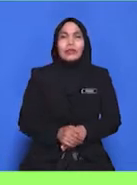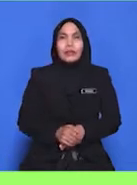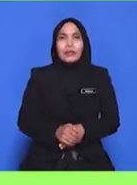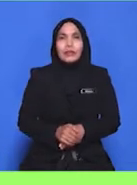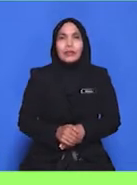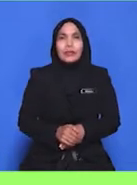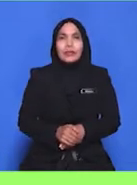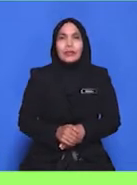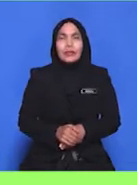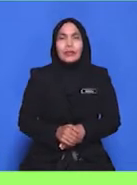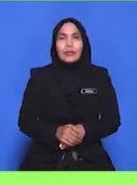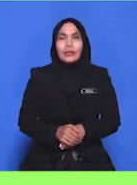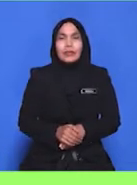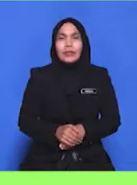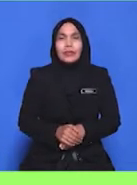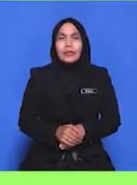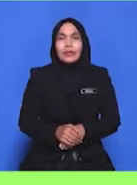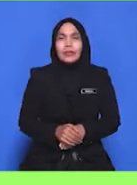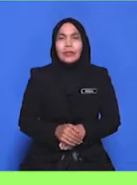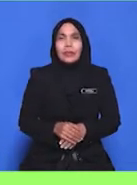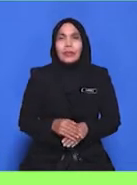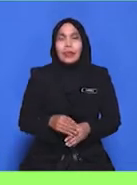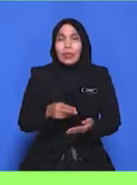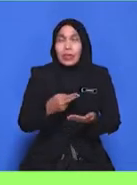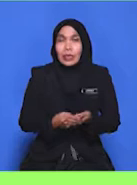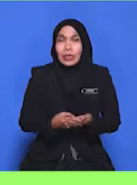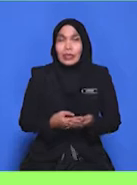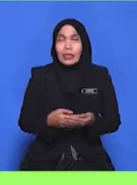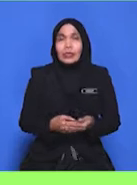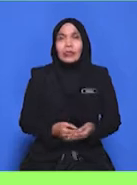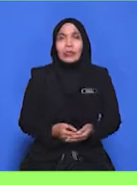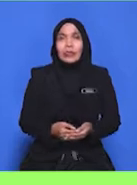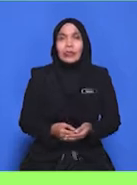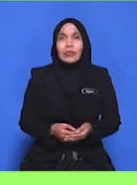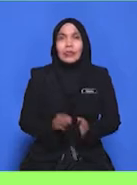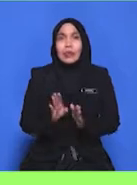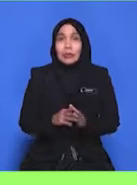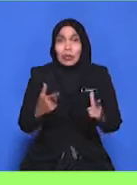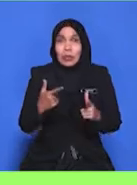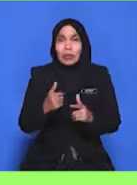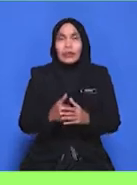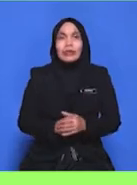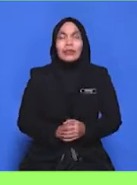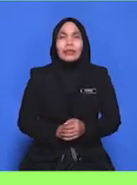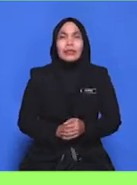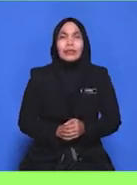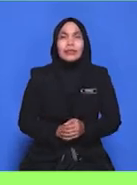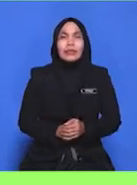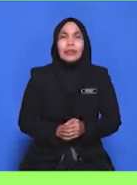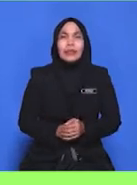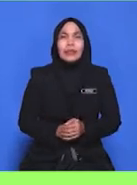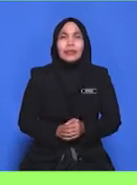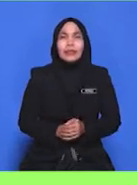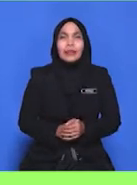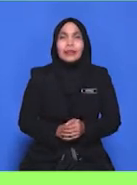sehingga mencetuskan perpecahan dan gerakan sulit untuk menumbangkan kerajaan Umayyah.